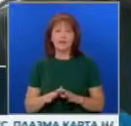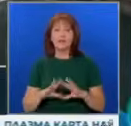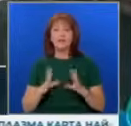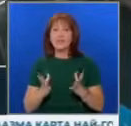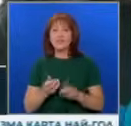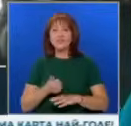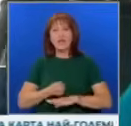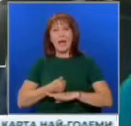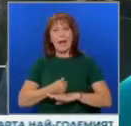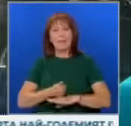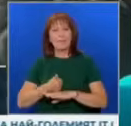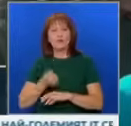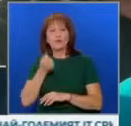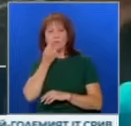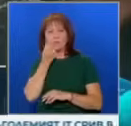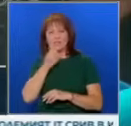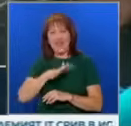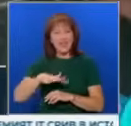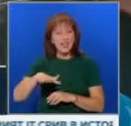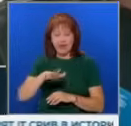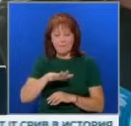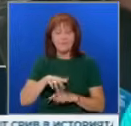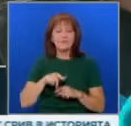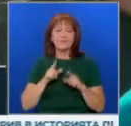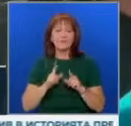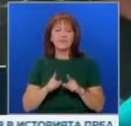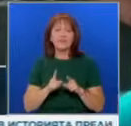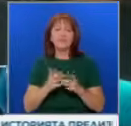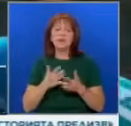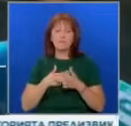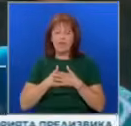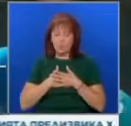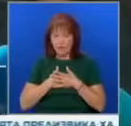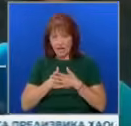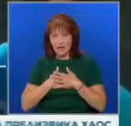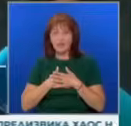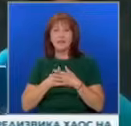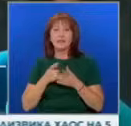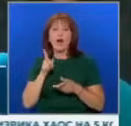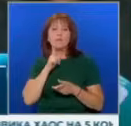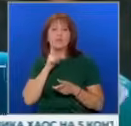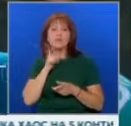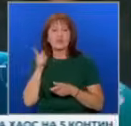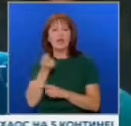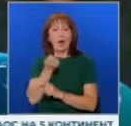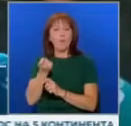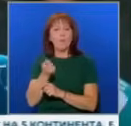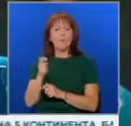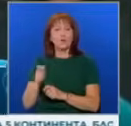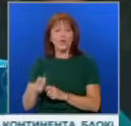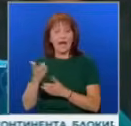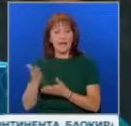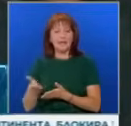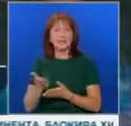кметски наместници съм говорил по населените места. Те са изключително благодарни на момчетата от пожарната,